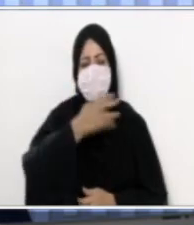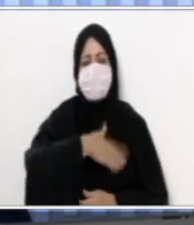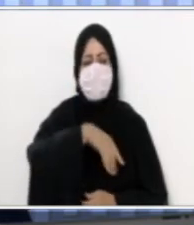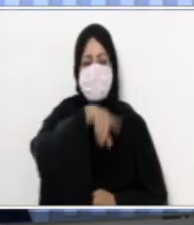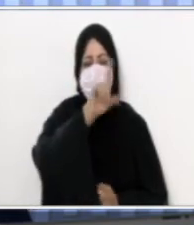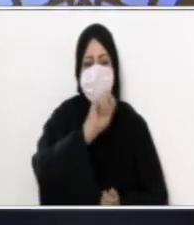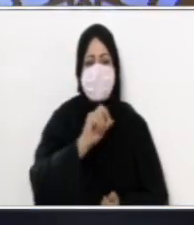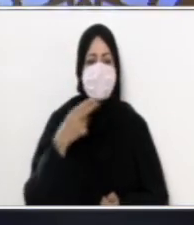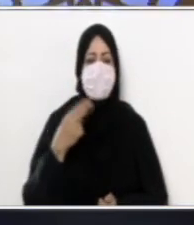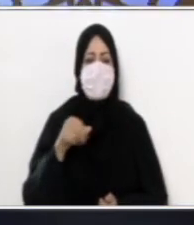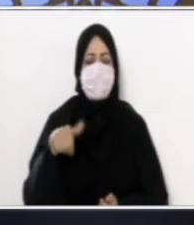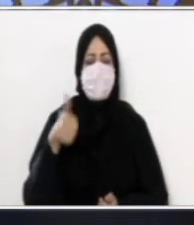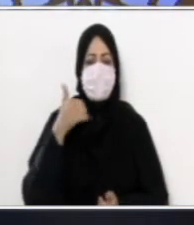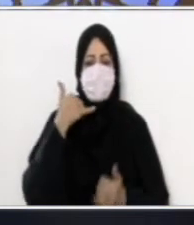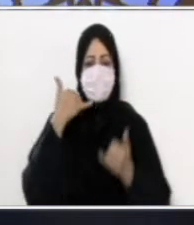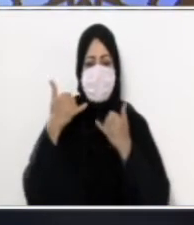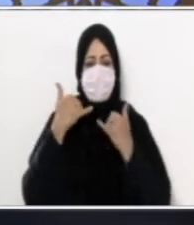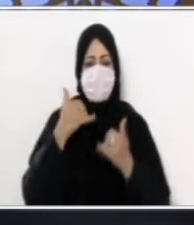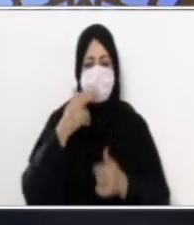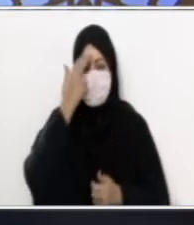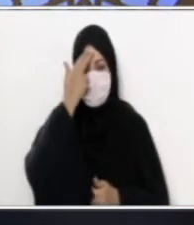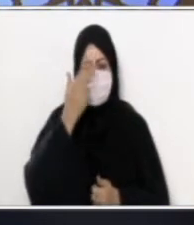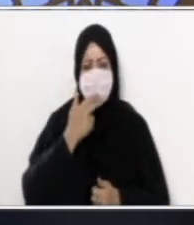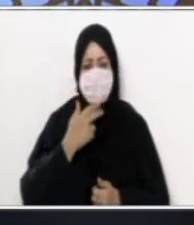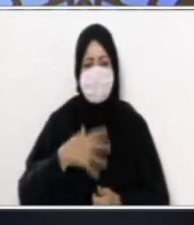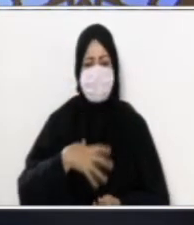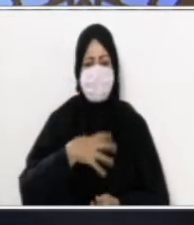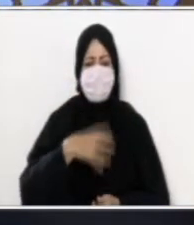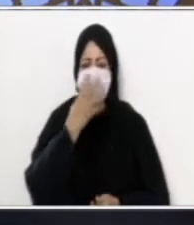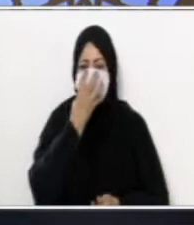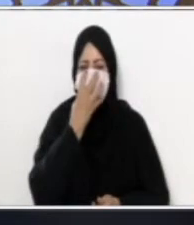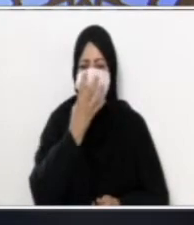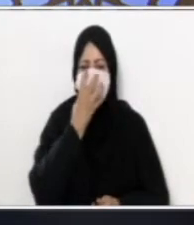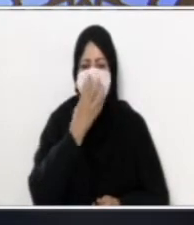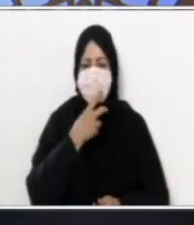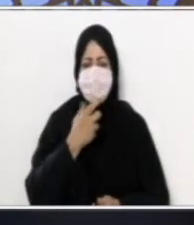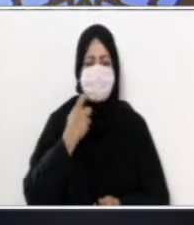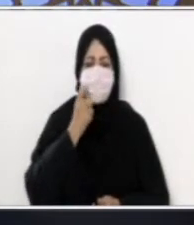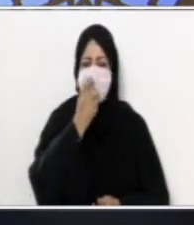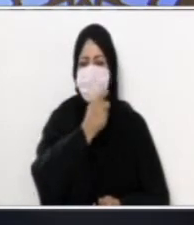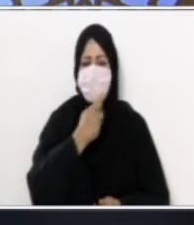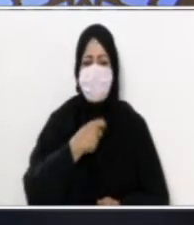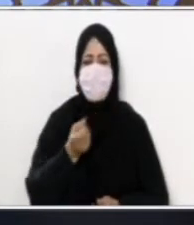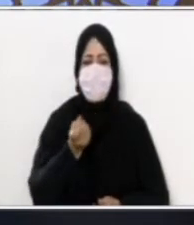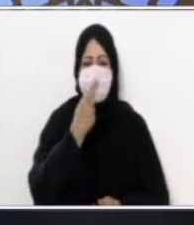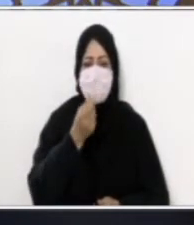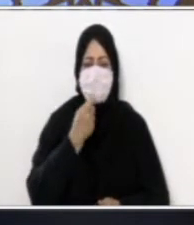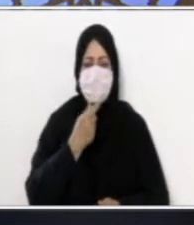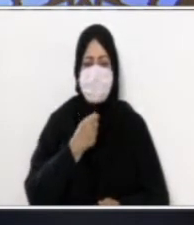الربو بناخذ عليها في كبسولات شفط في جهاز من شفط في الصدر تنزل